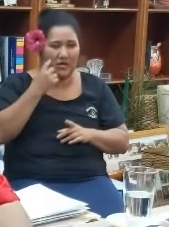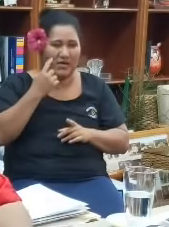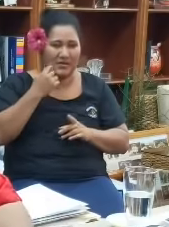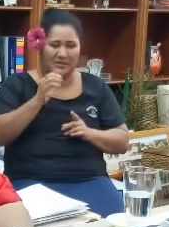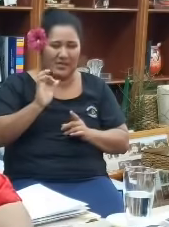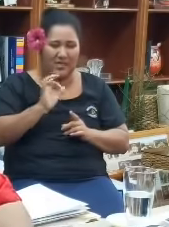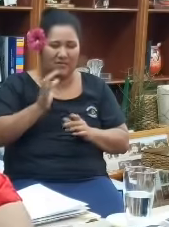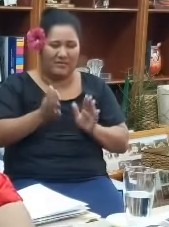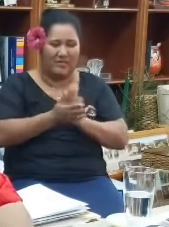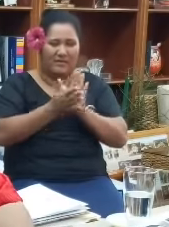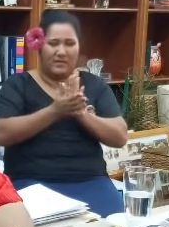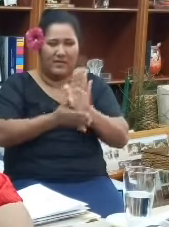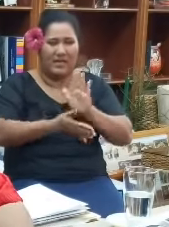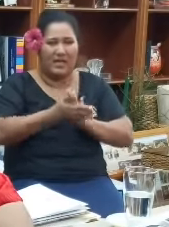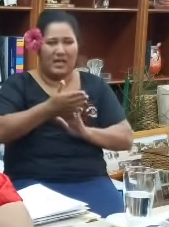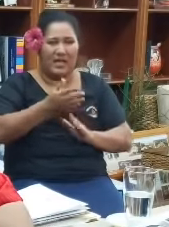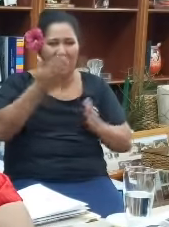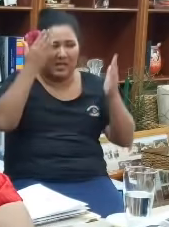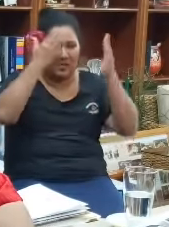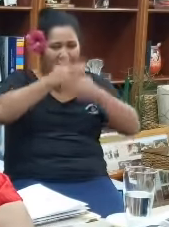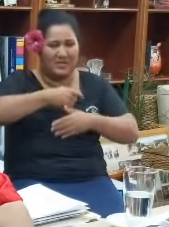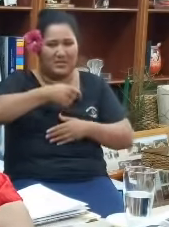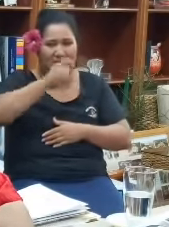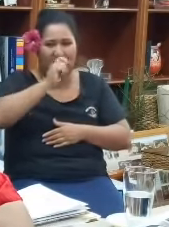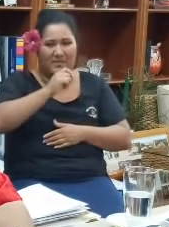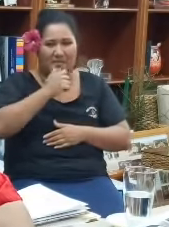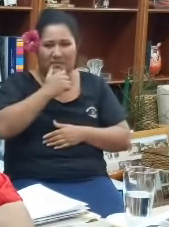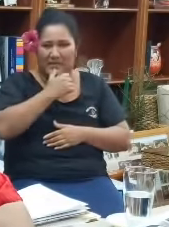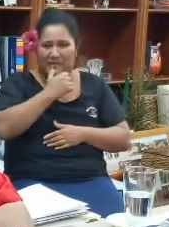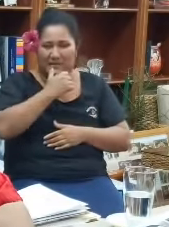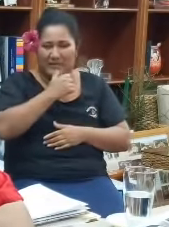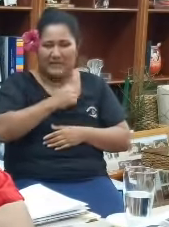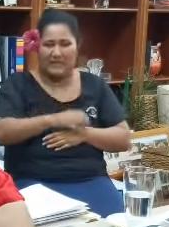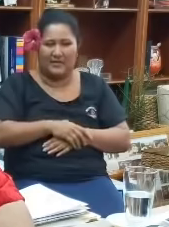falkarap. Ala wala na to faya mta wanga i